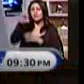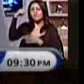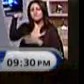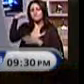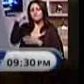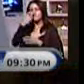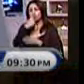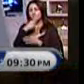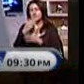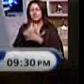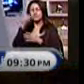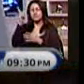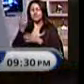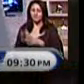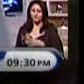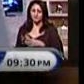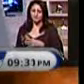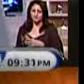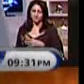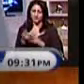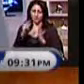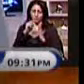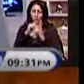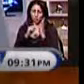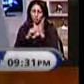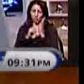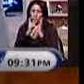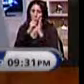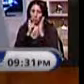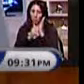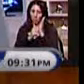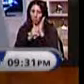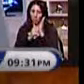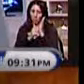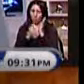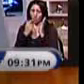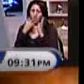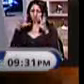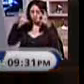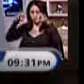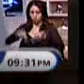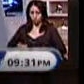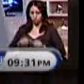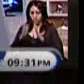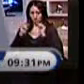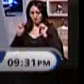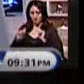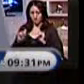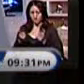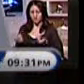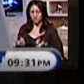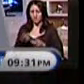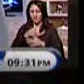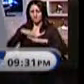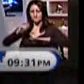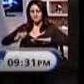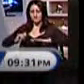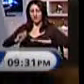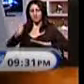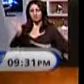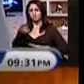هو حضرتك عايز تلغي الدستور والقانون وتعمل تمكين وخبالك وتطيح بالقضاء